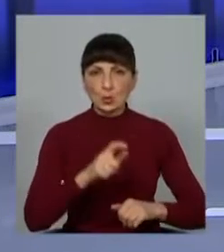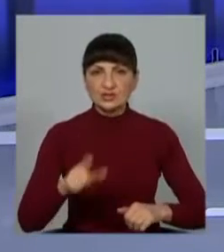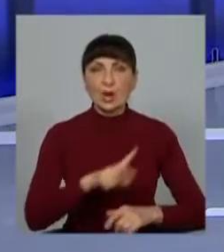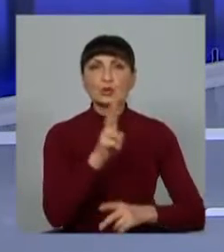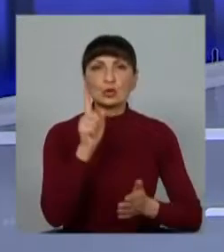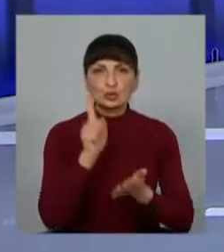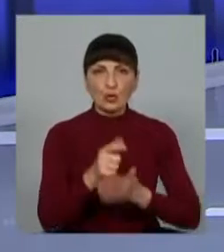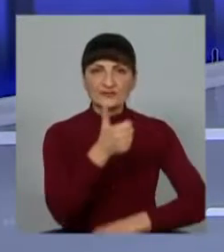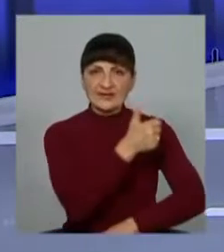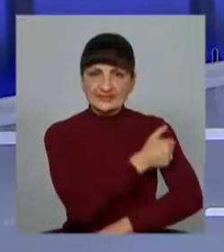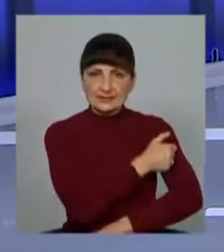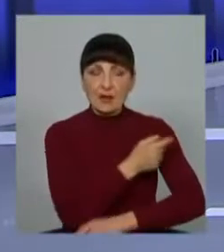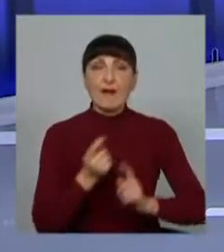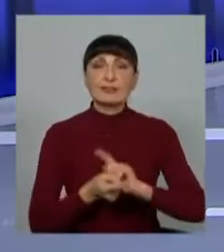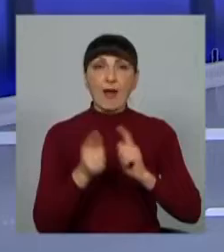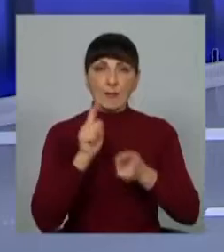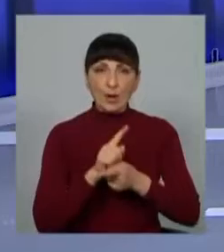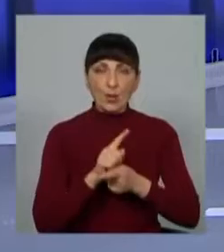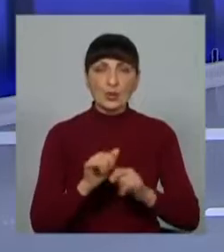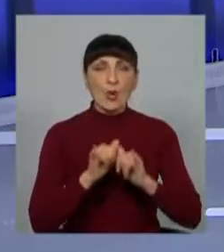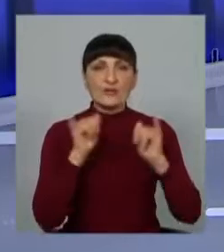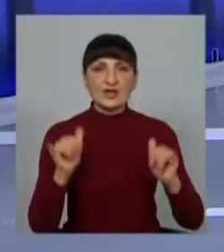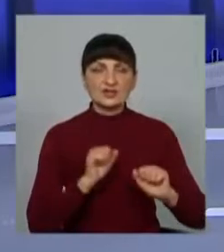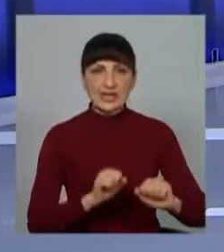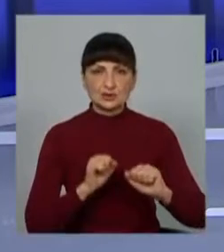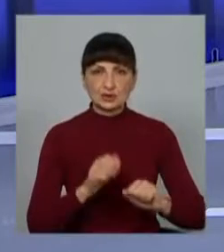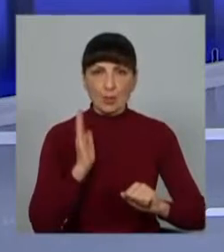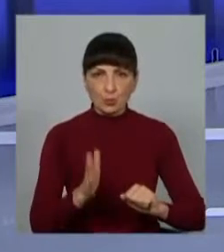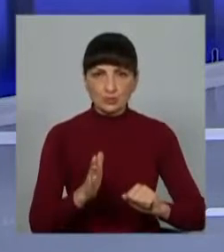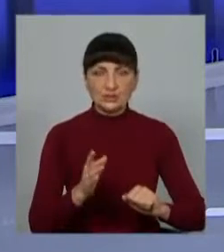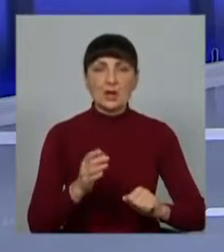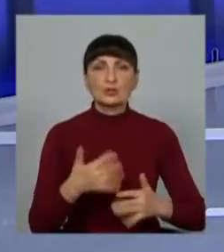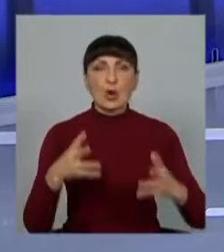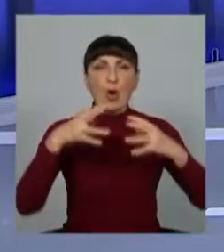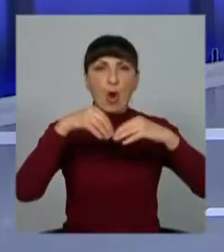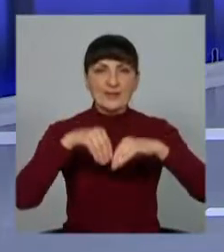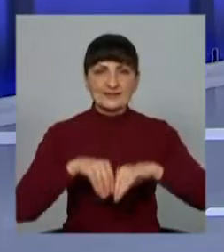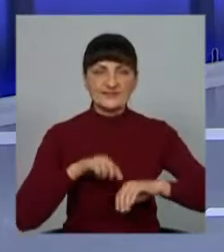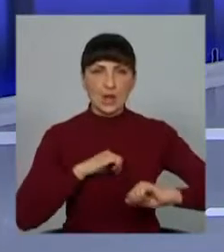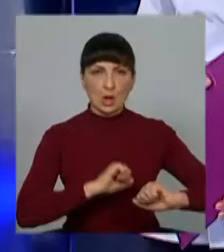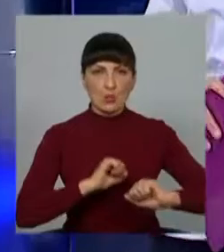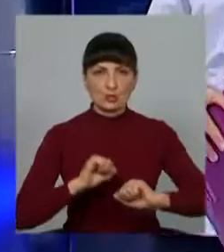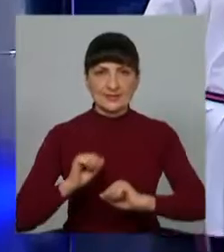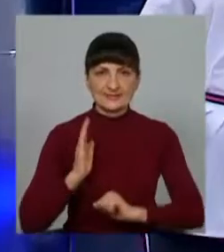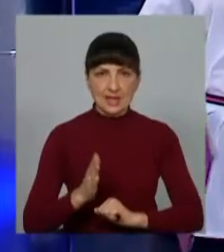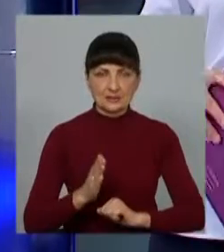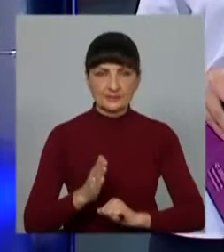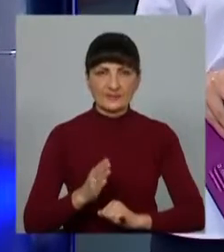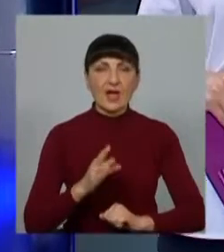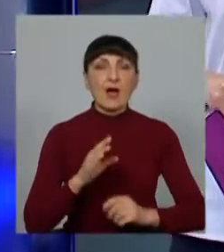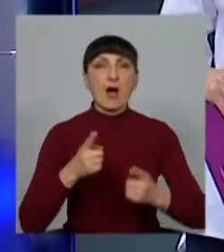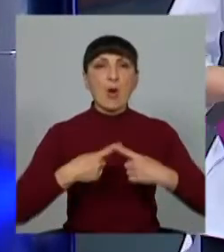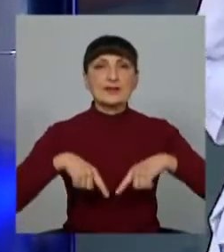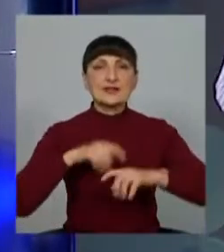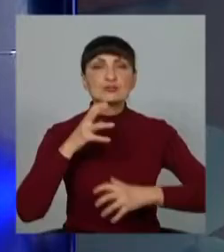должны вакцинироваться, наоборот, создаст надежную защиту, долгожданный коллективный иммунитет. ВОЗ утверждают,